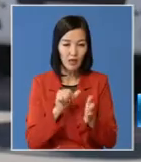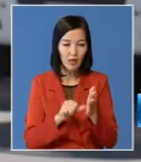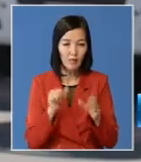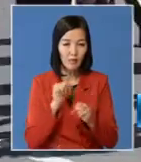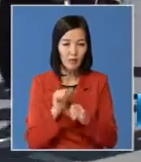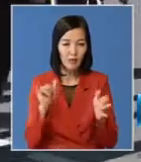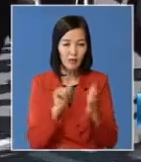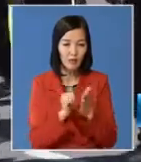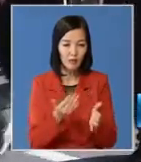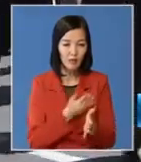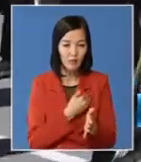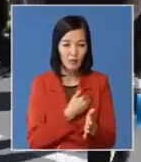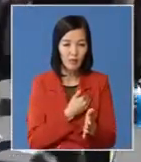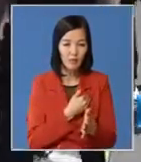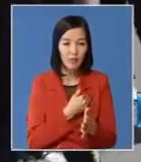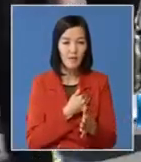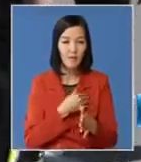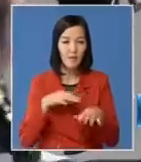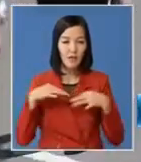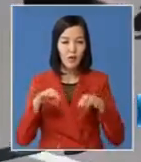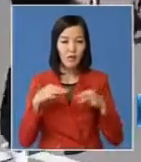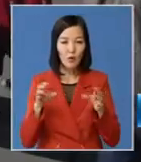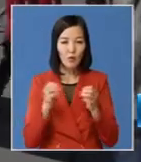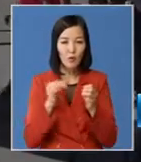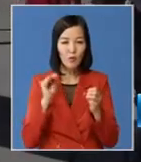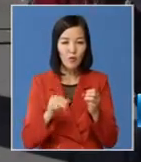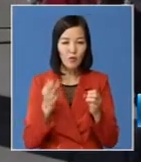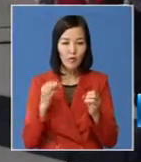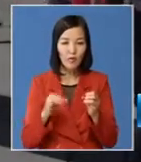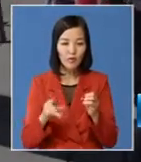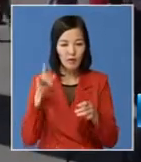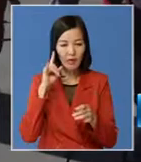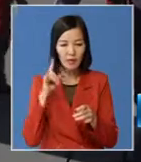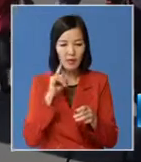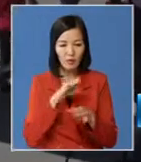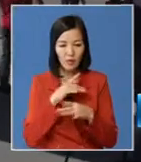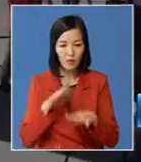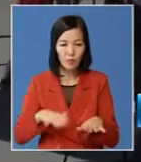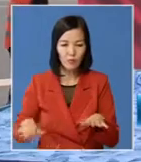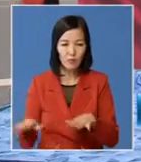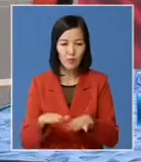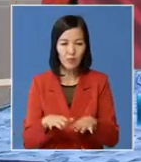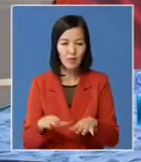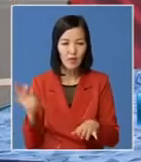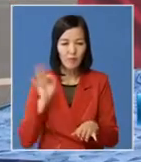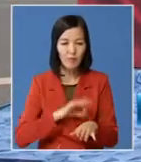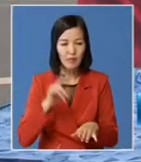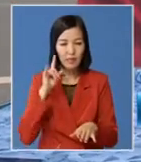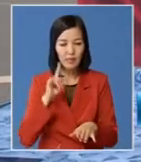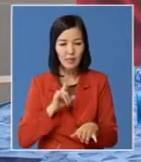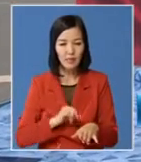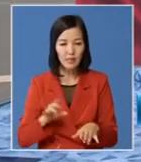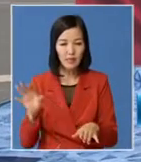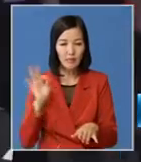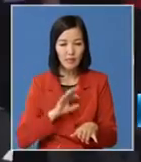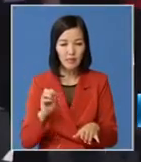отырмыз. Автокеруеннің жүретін жолы жалпы 10 мың шақырым, басым бөлігін Қазақстан аумағымен өтеді. Яғни батыс Қытай, батыс Еуропа халықаралық